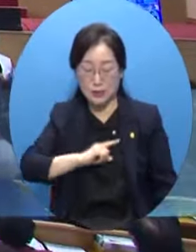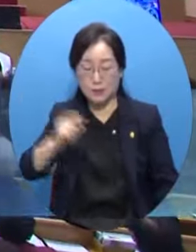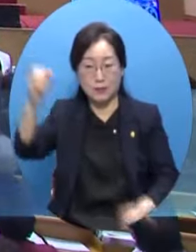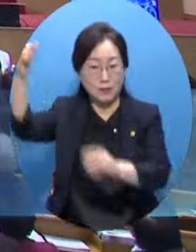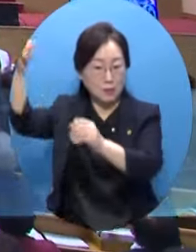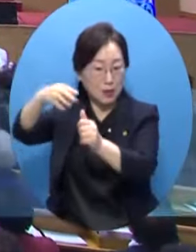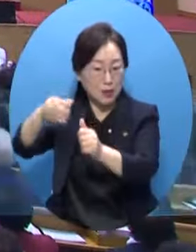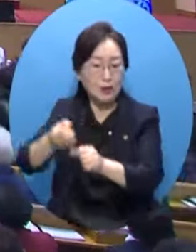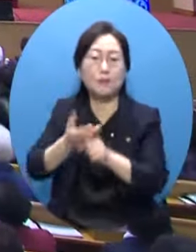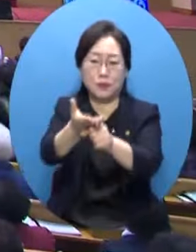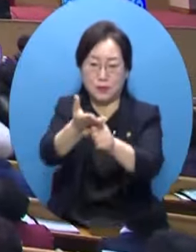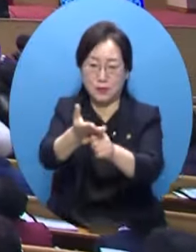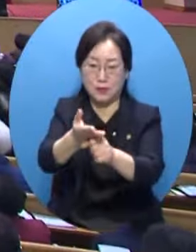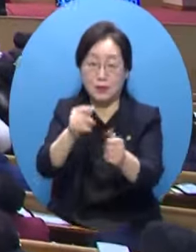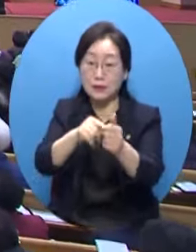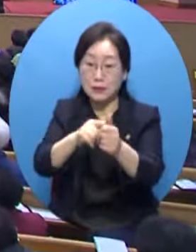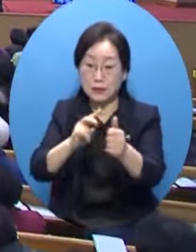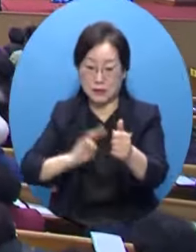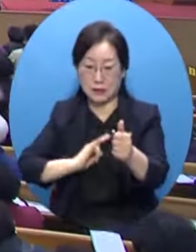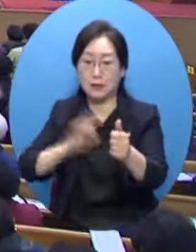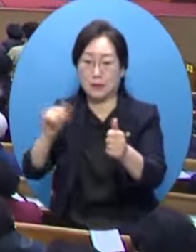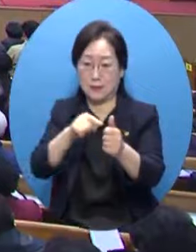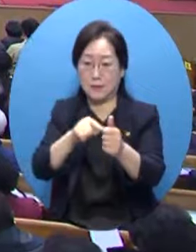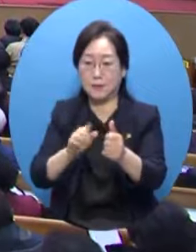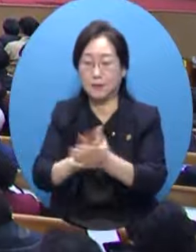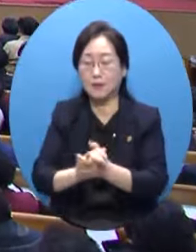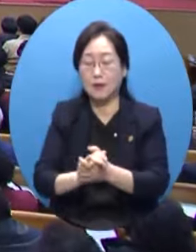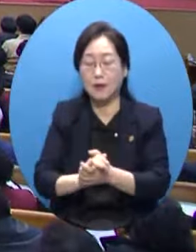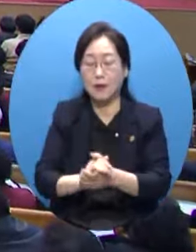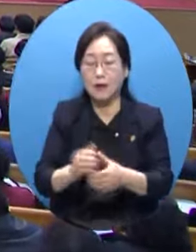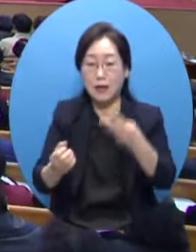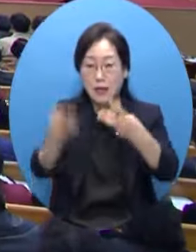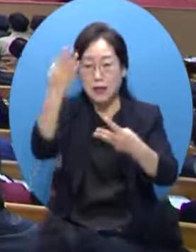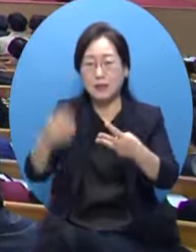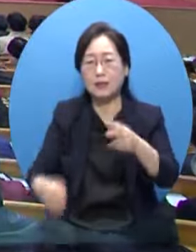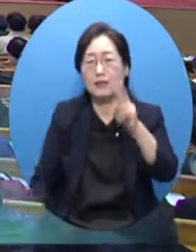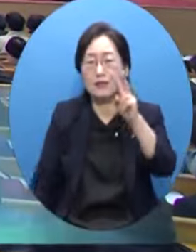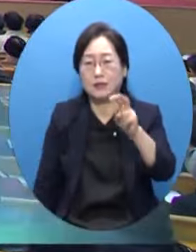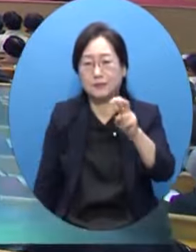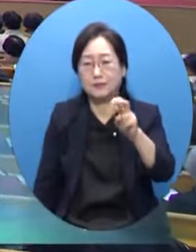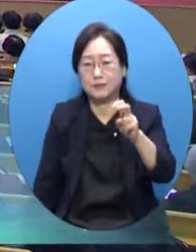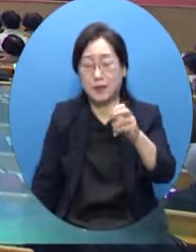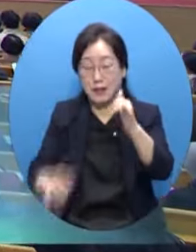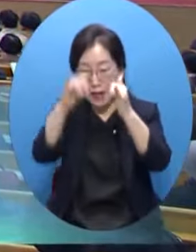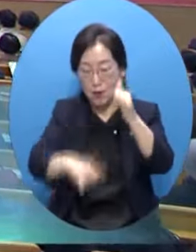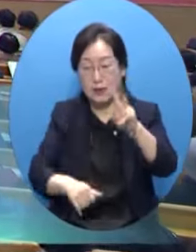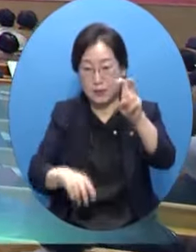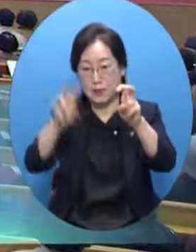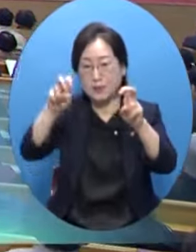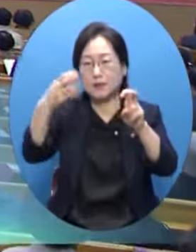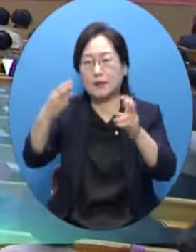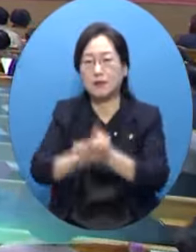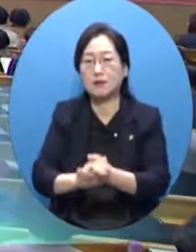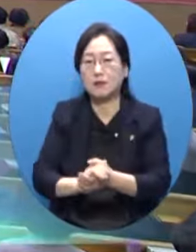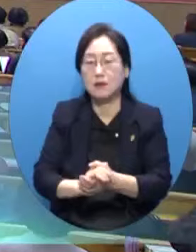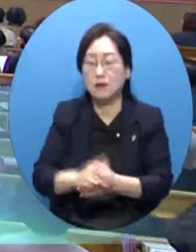성령께서 야시엘에게 하나님의 말씀을 전해주었습니다. 레위 24장 14절입니다 여호와 야훼 영이 회중 가운데서 레위